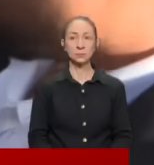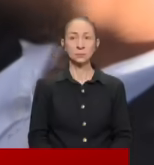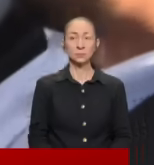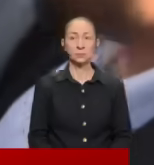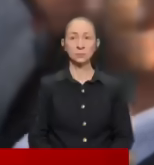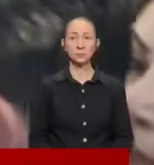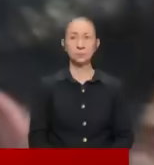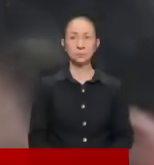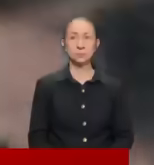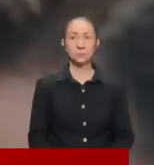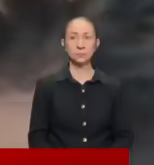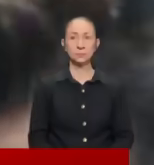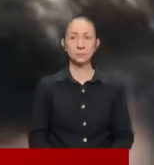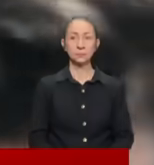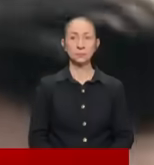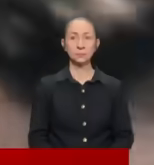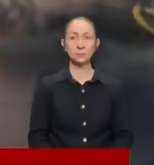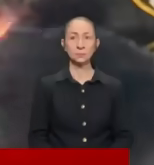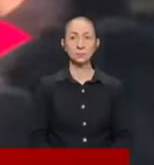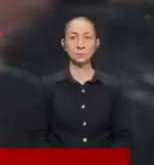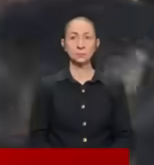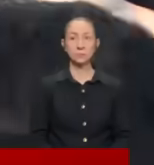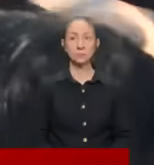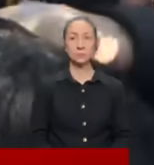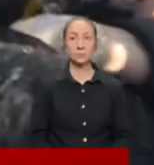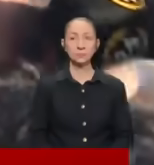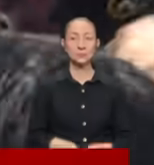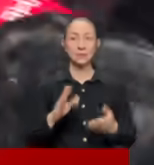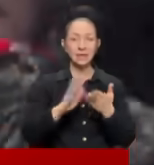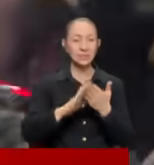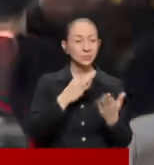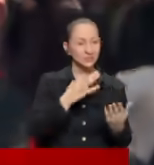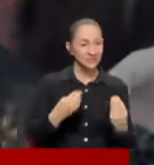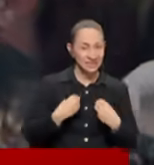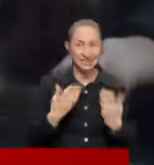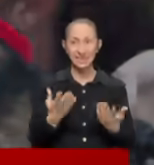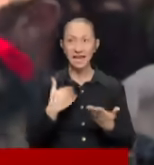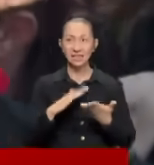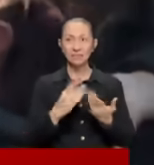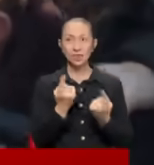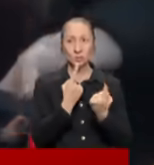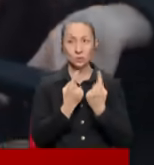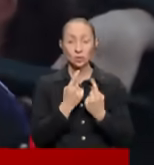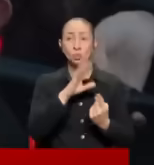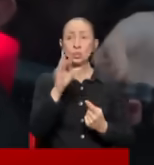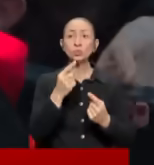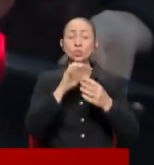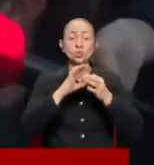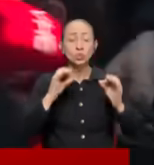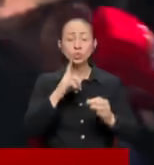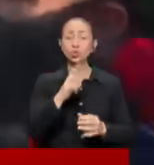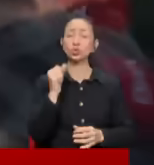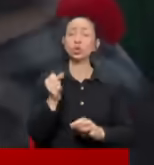al bakalım. Hadi gelin. Efendim? Arkadaşlar müsaade ederseniz arkadaşlarla bir şey konuşacağız. Tüm sözlerimizi